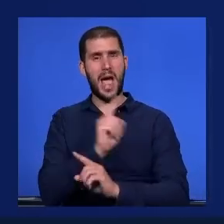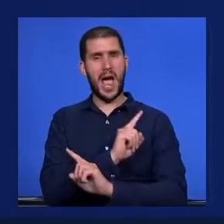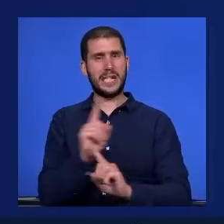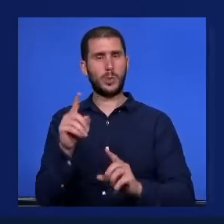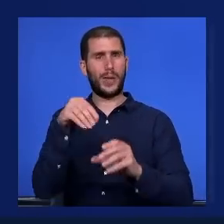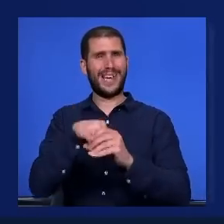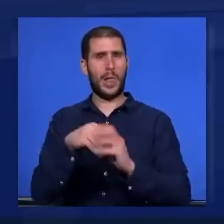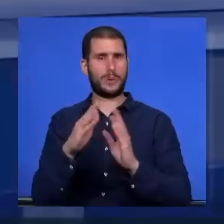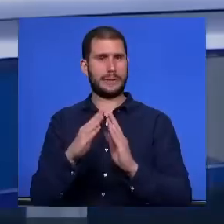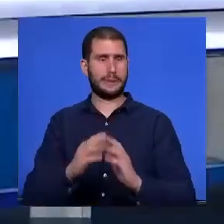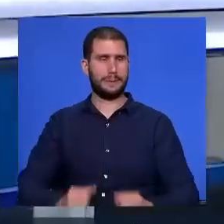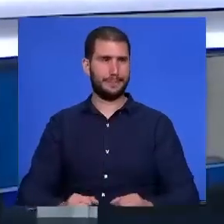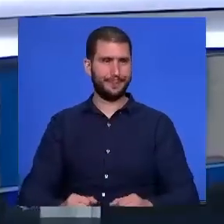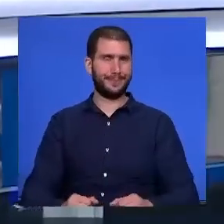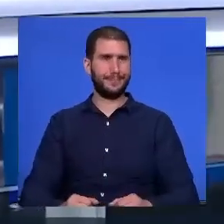באכלוס.